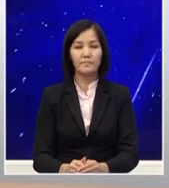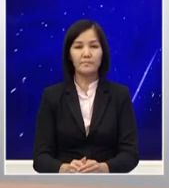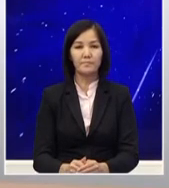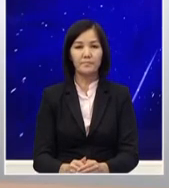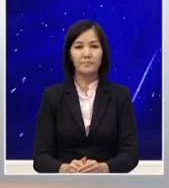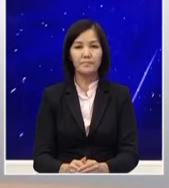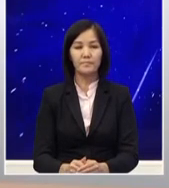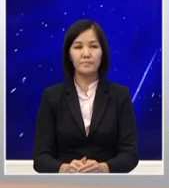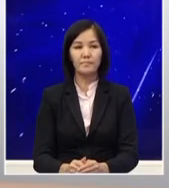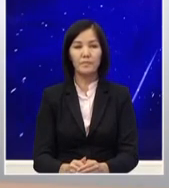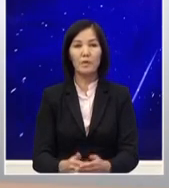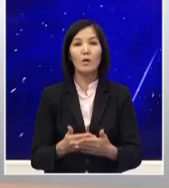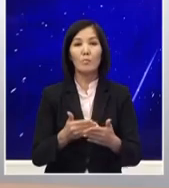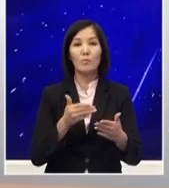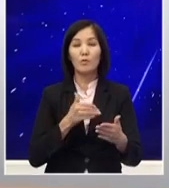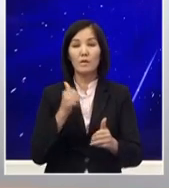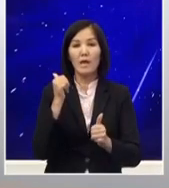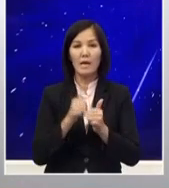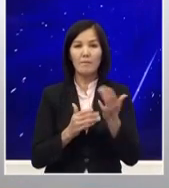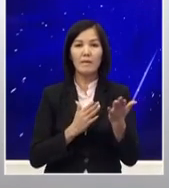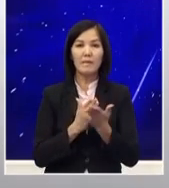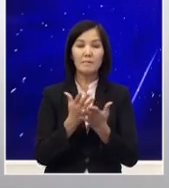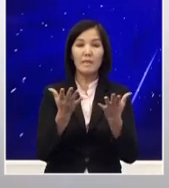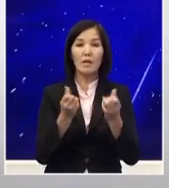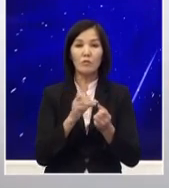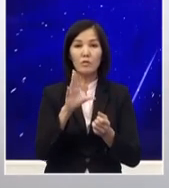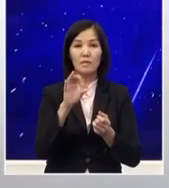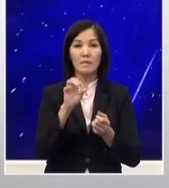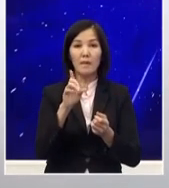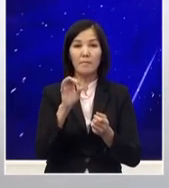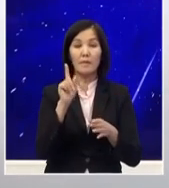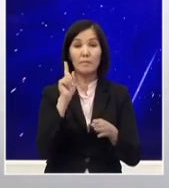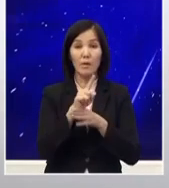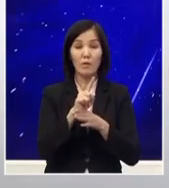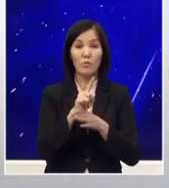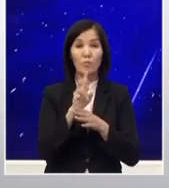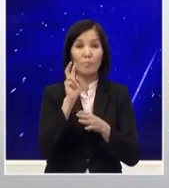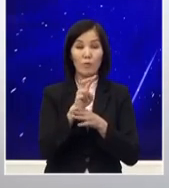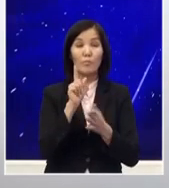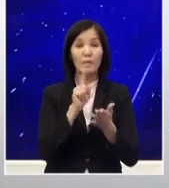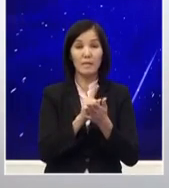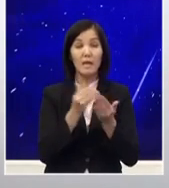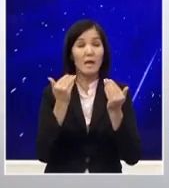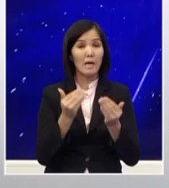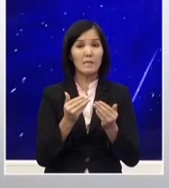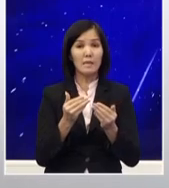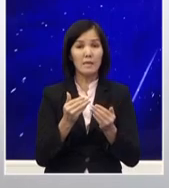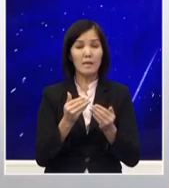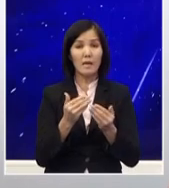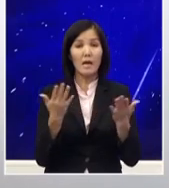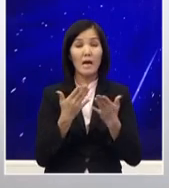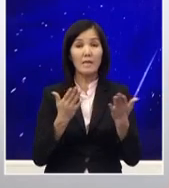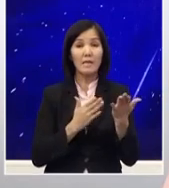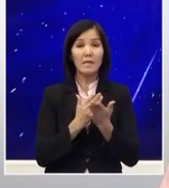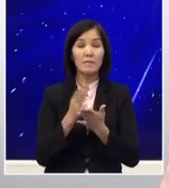обращаться в Собес. Бұрындары әрбір қызметті алу үшін Собесге бару міндеттеді. Қазір олай емес. Тек бір рет барып, қандай